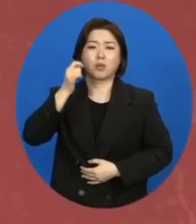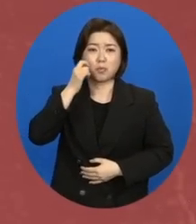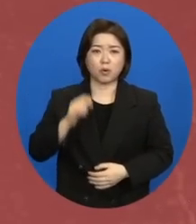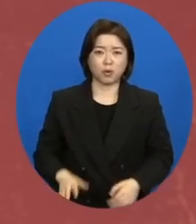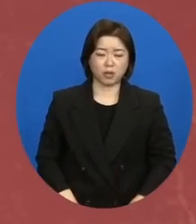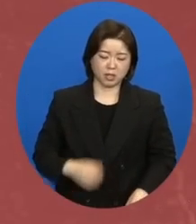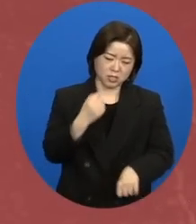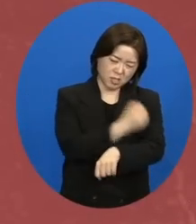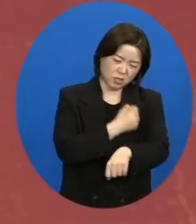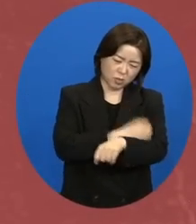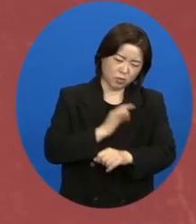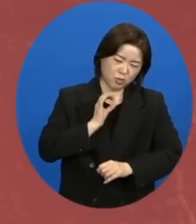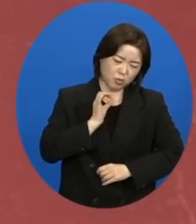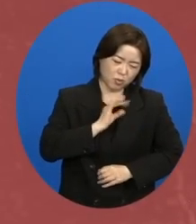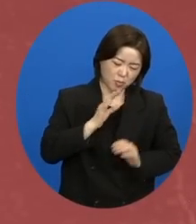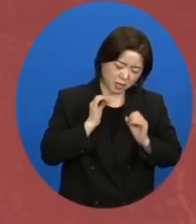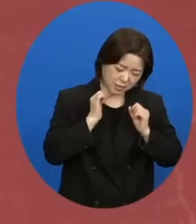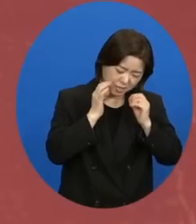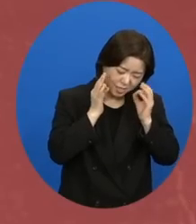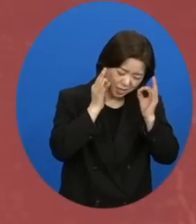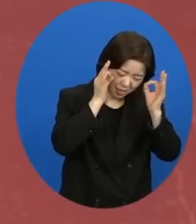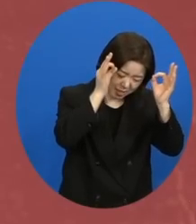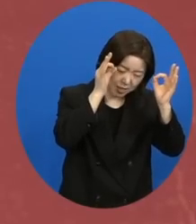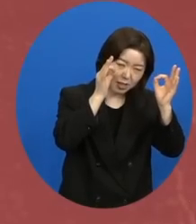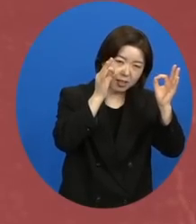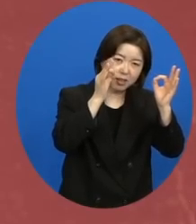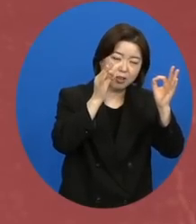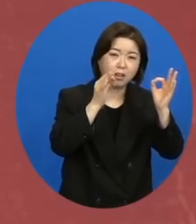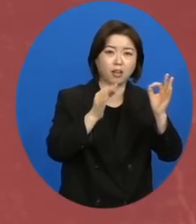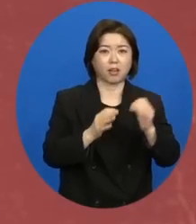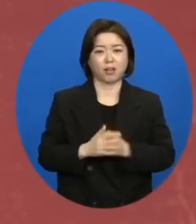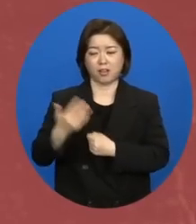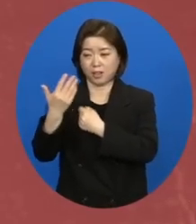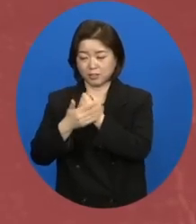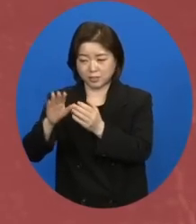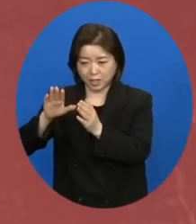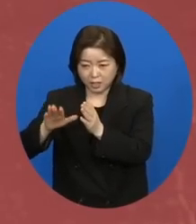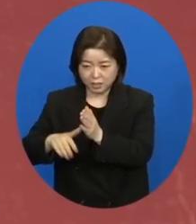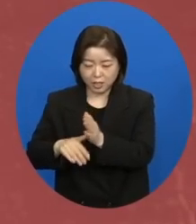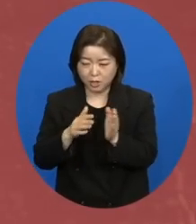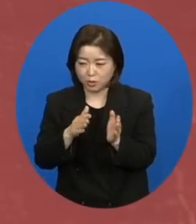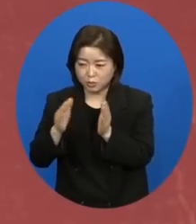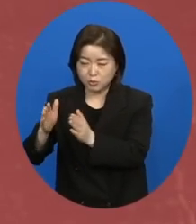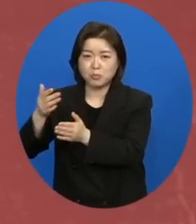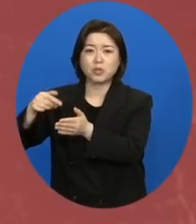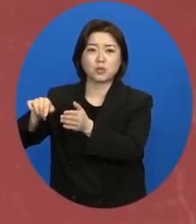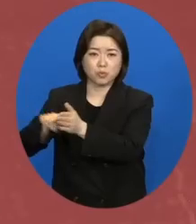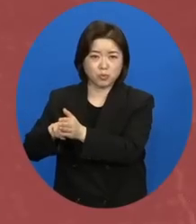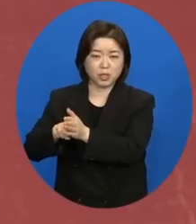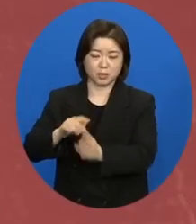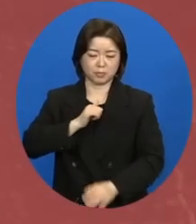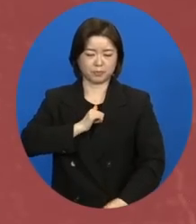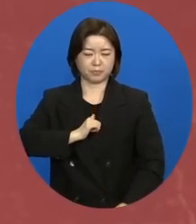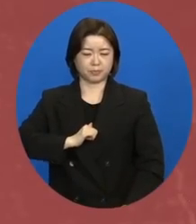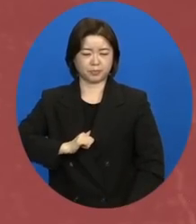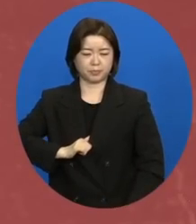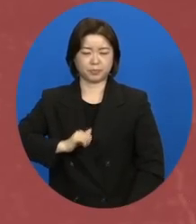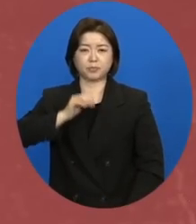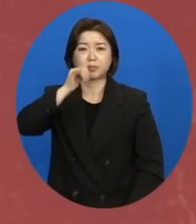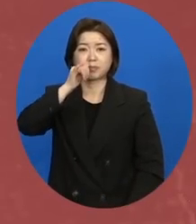공로를 쌓으려고 애를 쓸 때 하나님이 은혜의 때를 마련하기 위해서 참고 계신